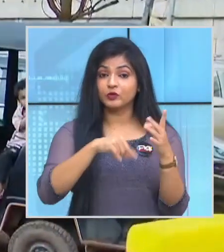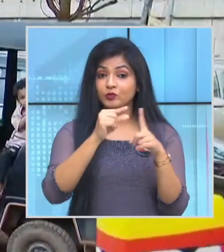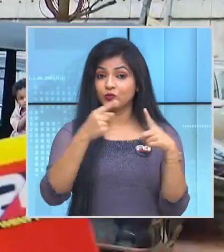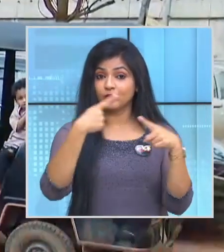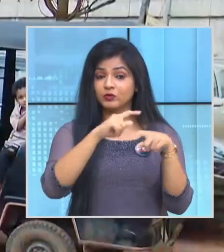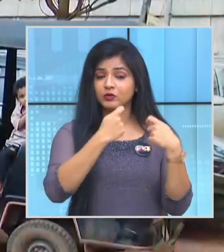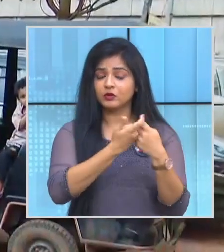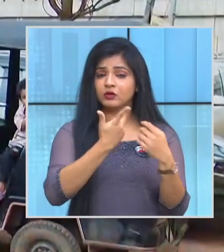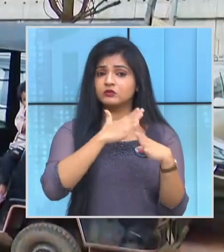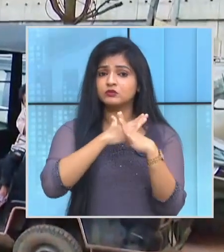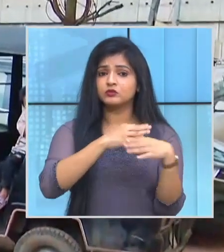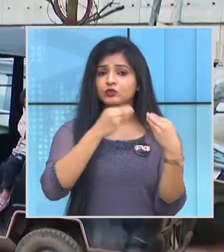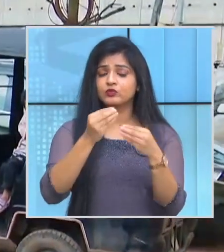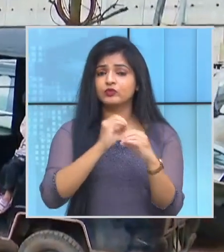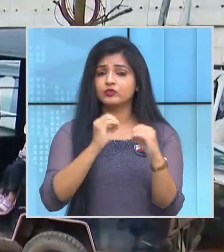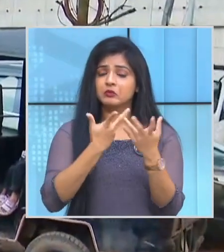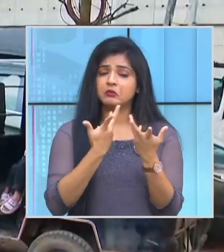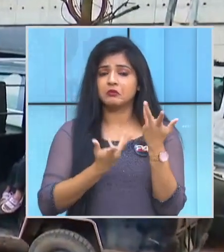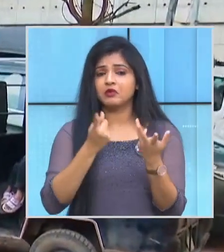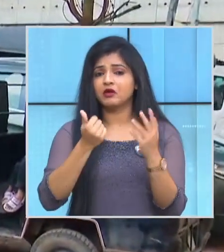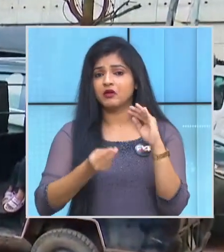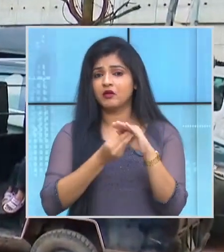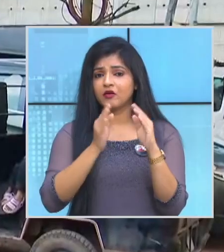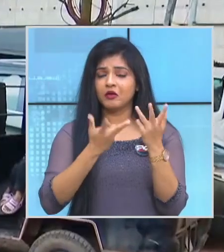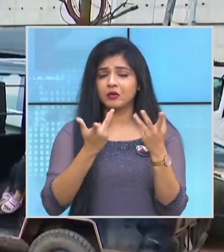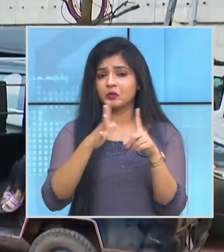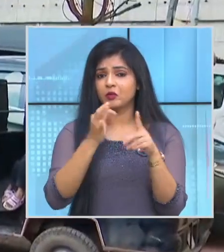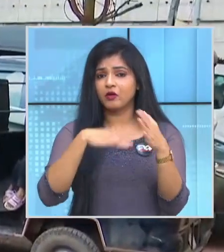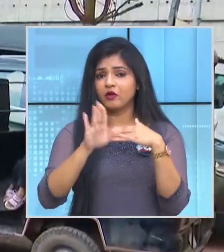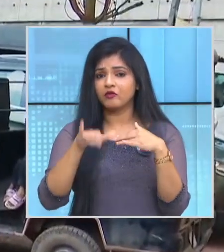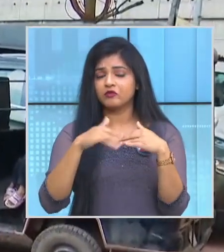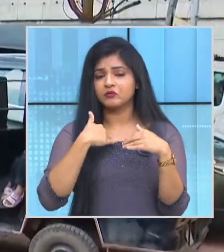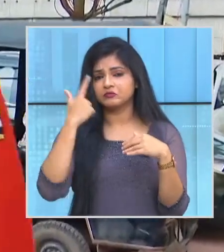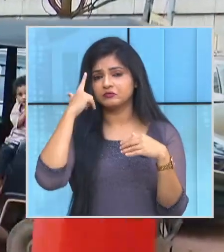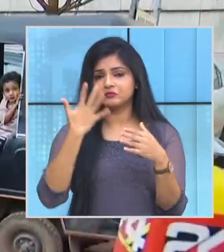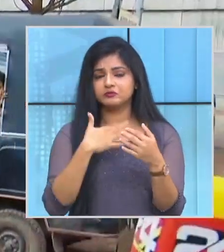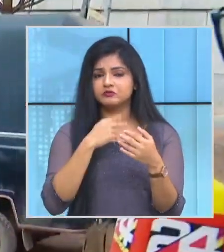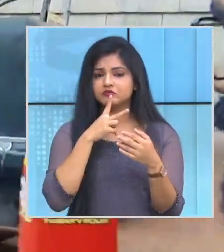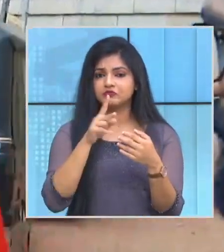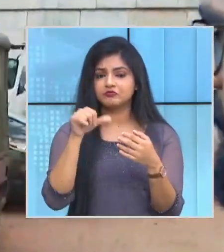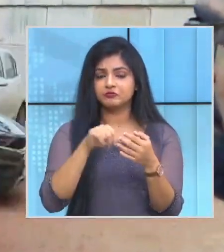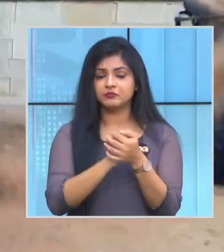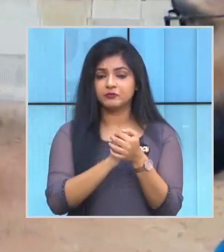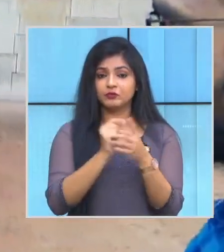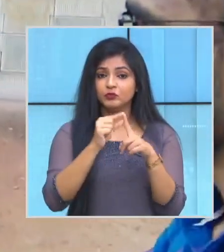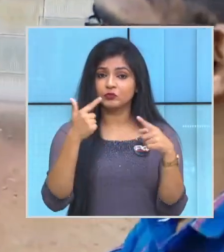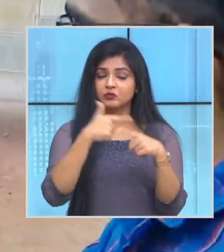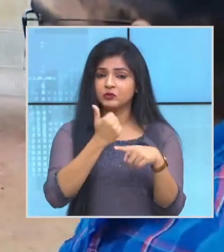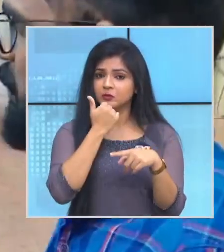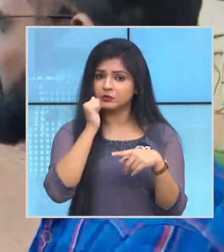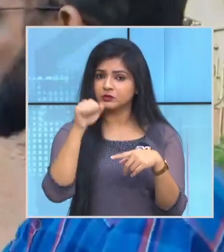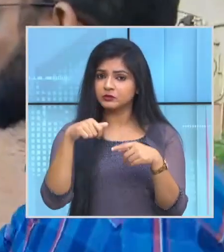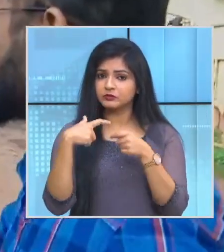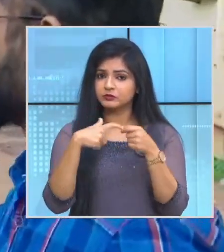എതിർത്തിട്ടില്ല. എന്തെങ്കിലും ഇതുണ്ടാവും, എന്ത് പറയാൻ പറ്റില്ല. ഇപ്പോൾ എന്ത് പ്രോസിക്യൂഷന് വീഴ്ച സംഭവിച്ചു